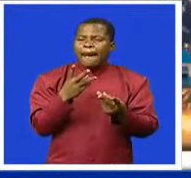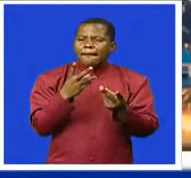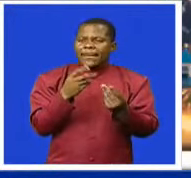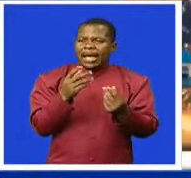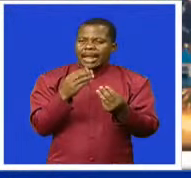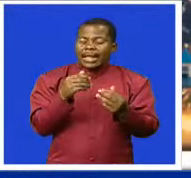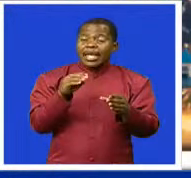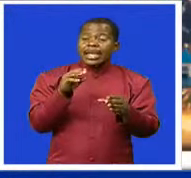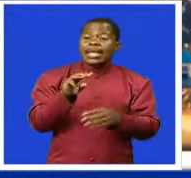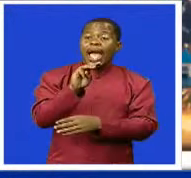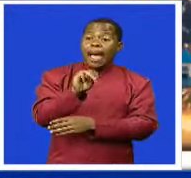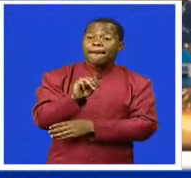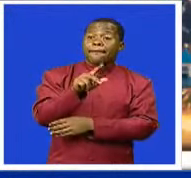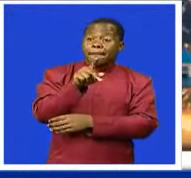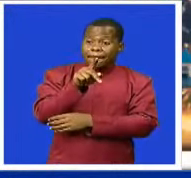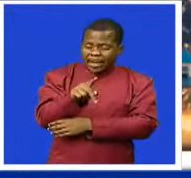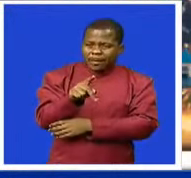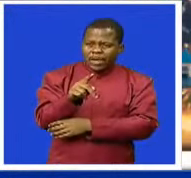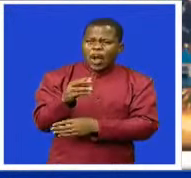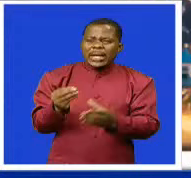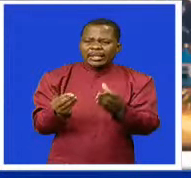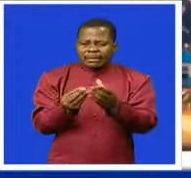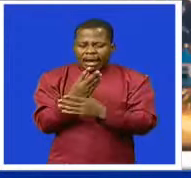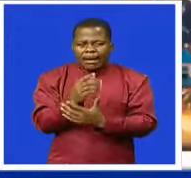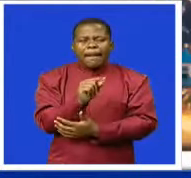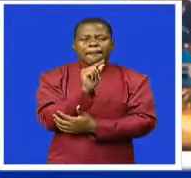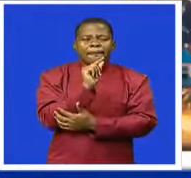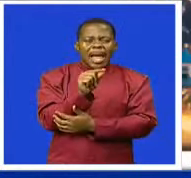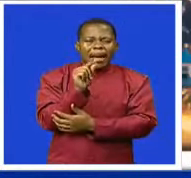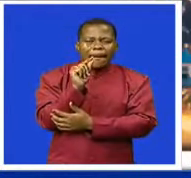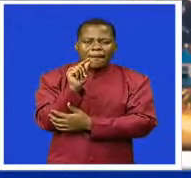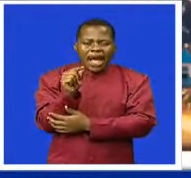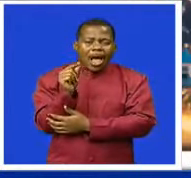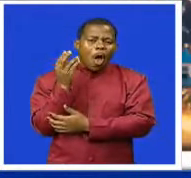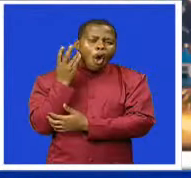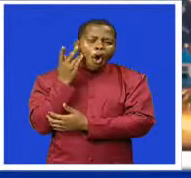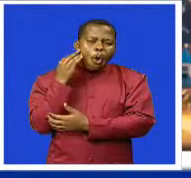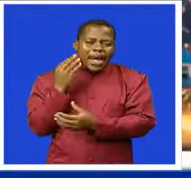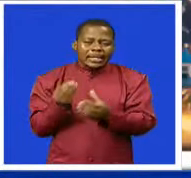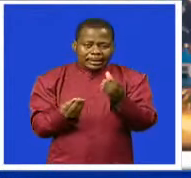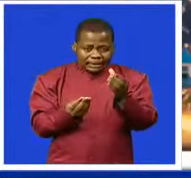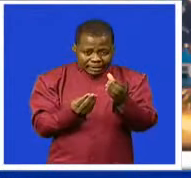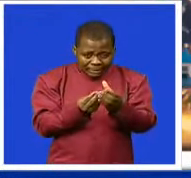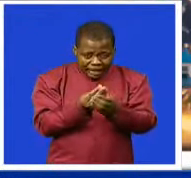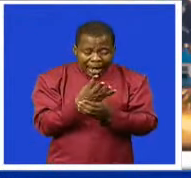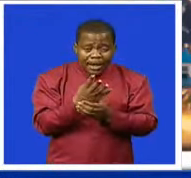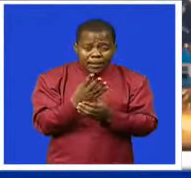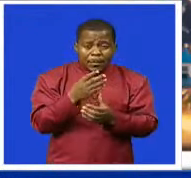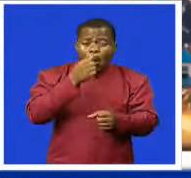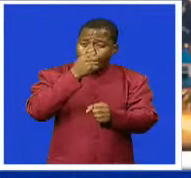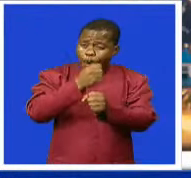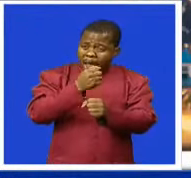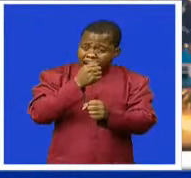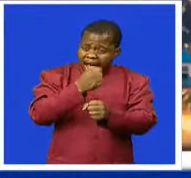labiyela ngalo ePhalamende noma emabandleni nakwendeka aphinza abuyela angeke kuyiwe